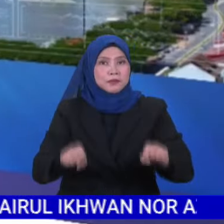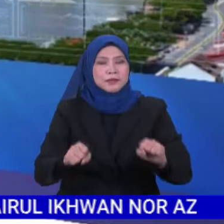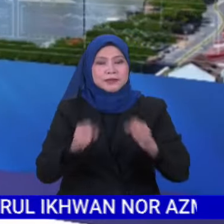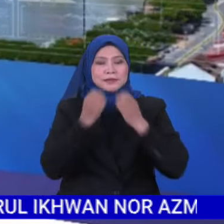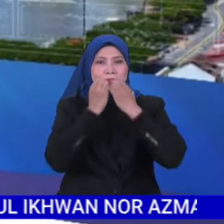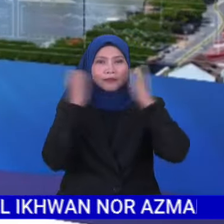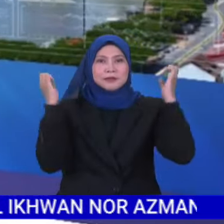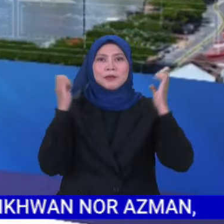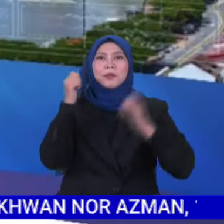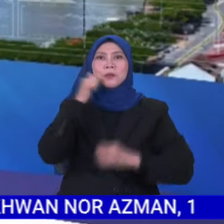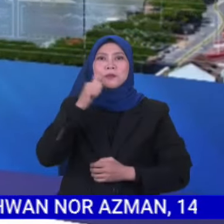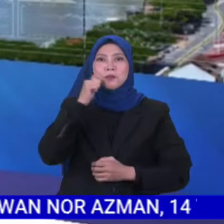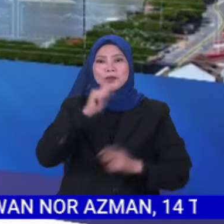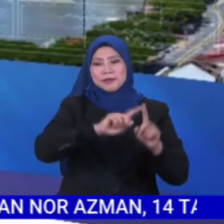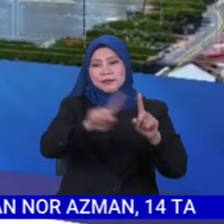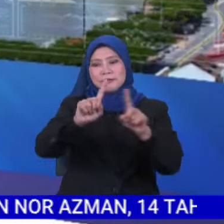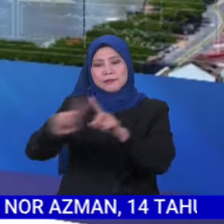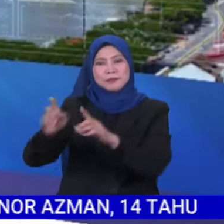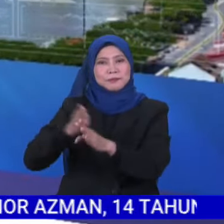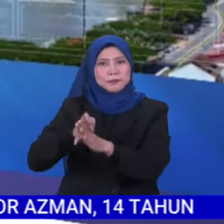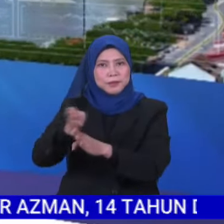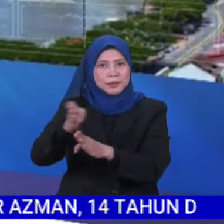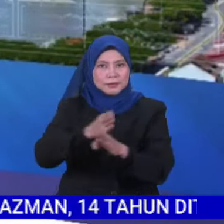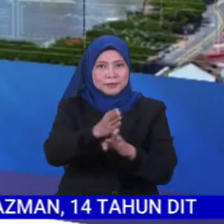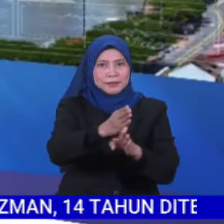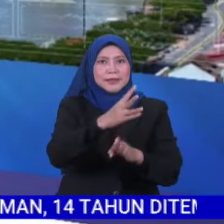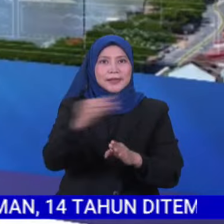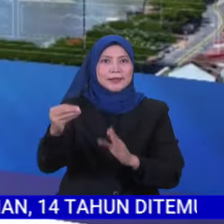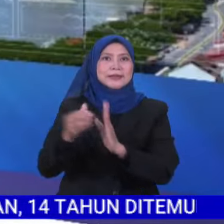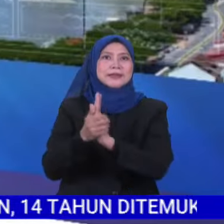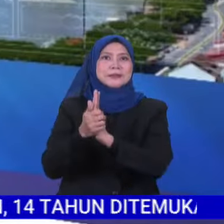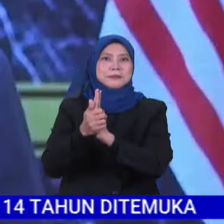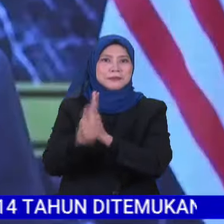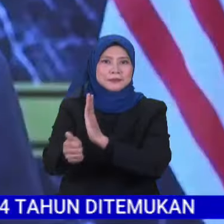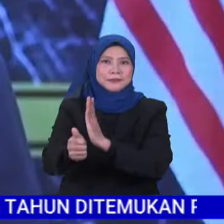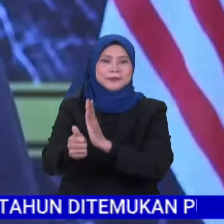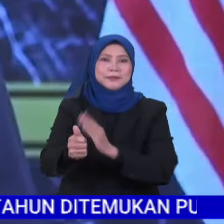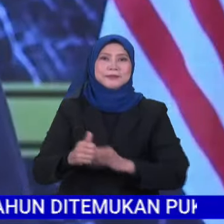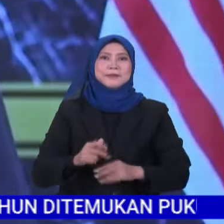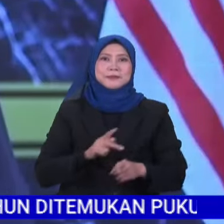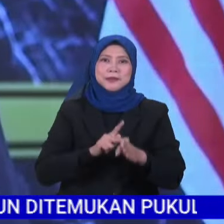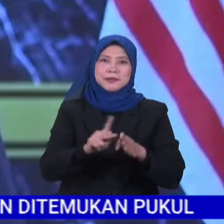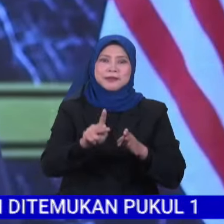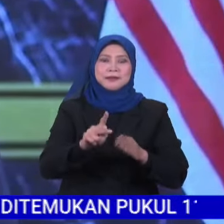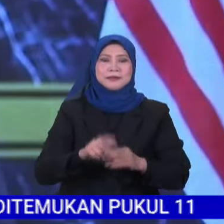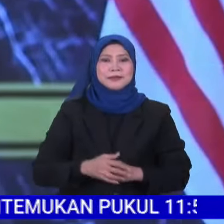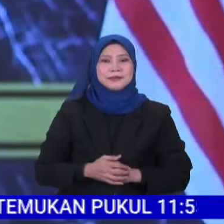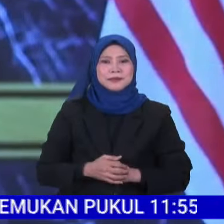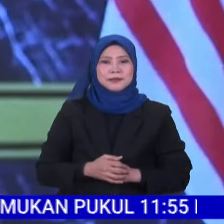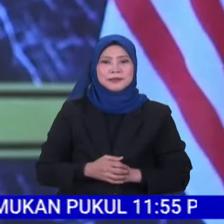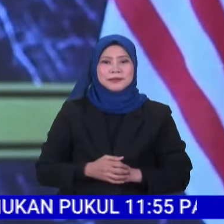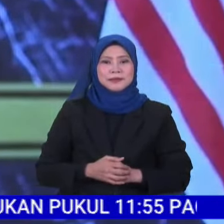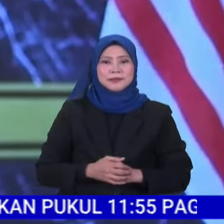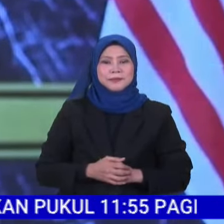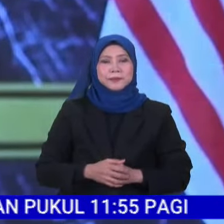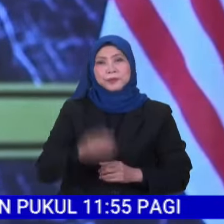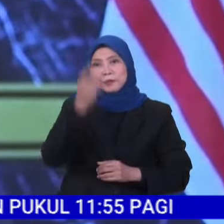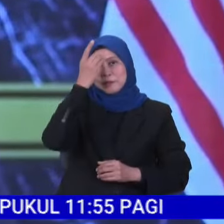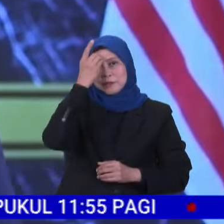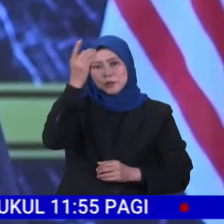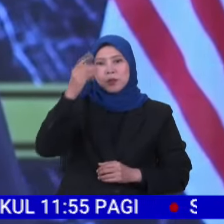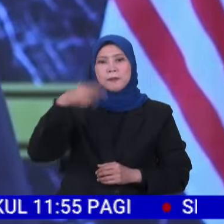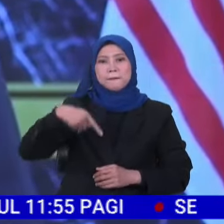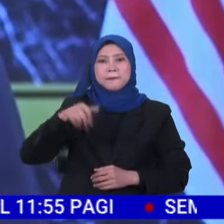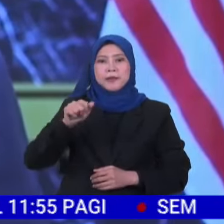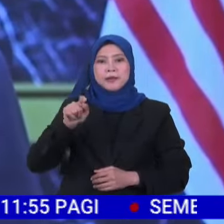dan kecakapan wanita dalam pelbagai bidang dan kepakaran Hai jatuh petinggi Translate Abang Johari